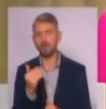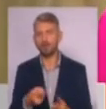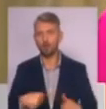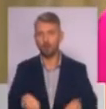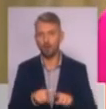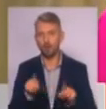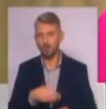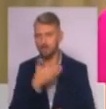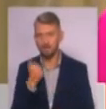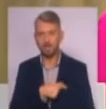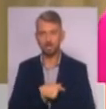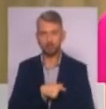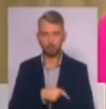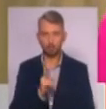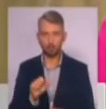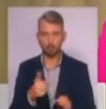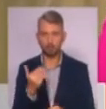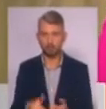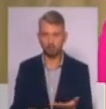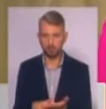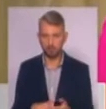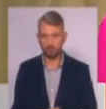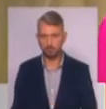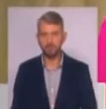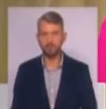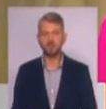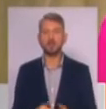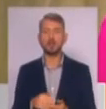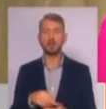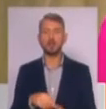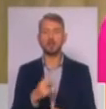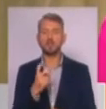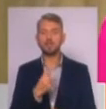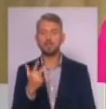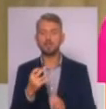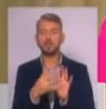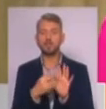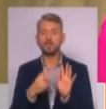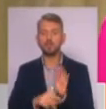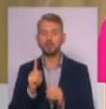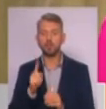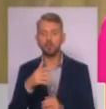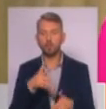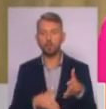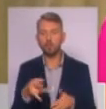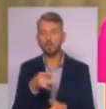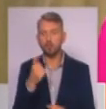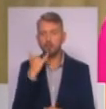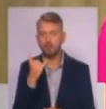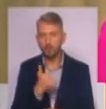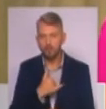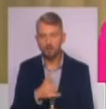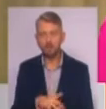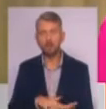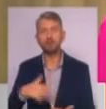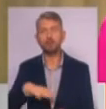і немає депутатів, які можуть їм ними опікуватися. Прошу, 223-0871, Оболонський район, долучайтеся. Ми далі